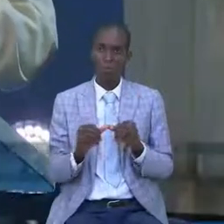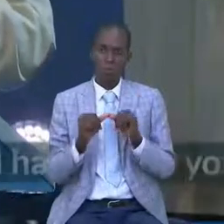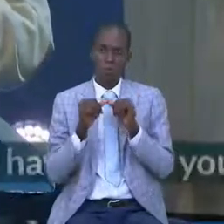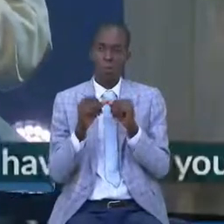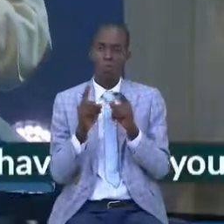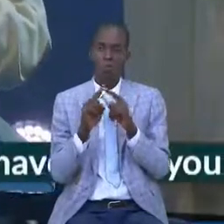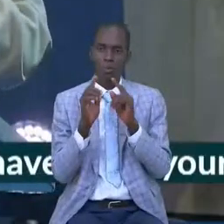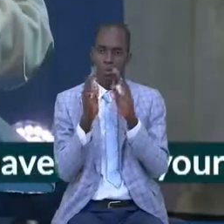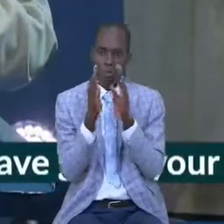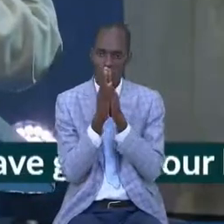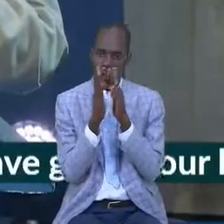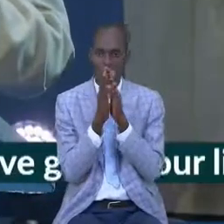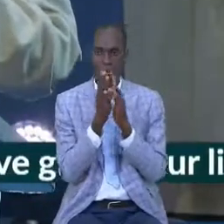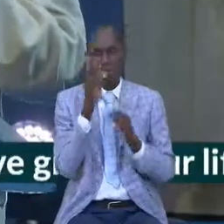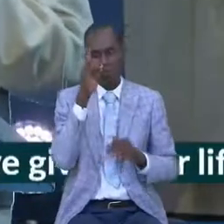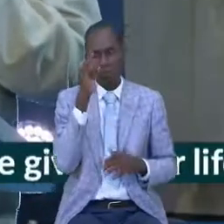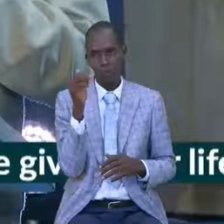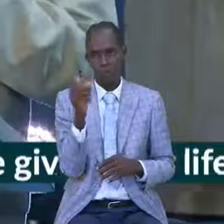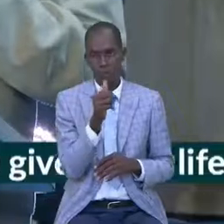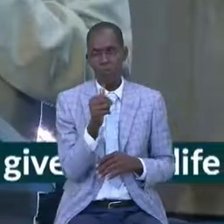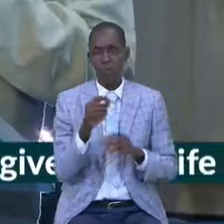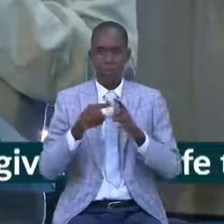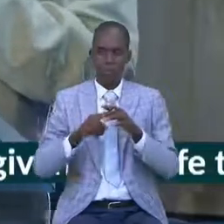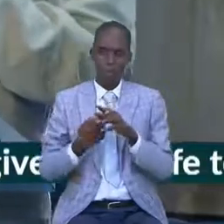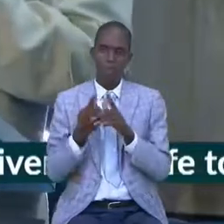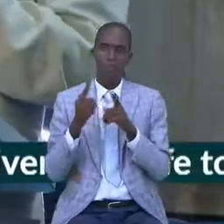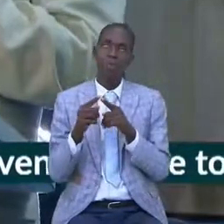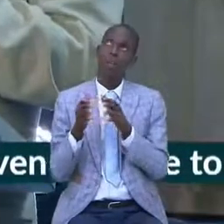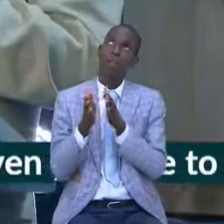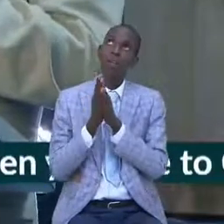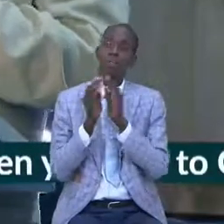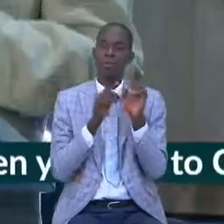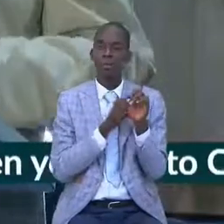Tous ceux qui espèrent le miracle ce soir,